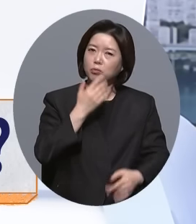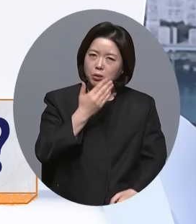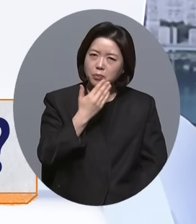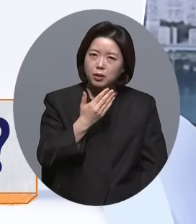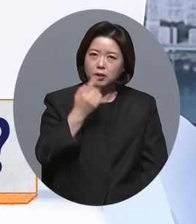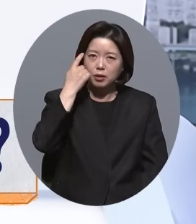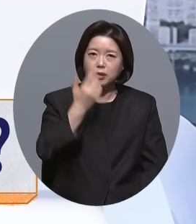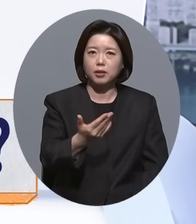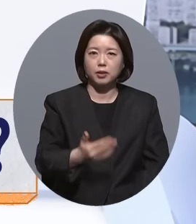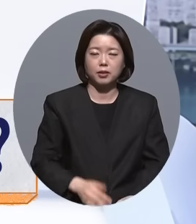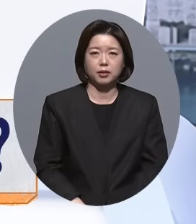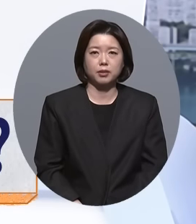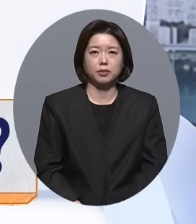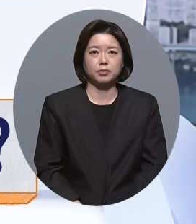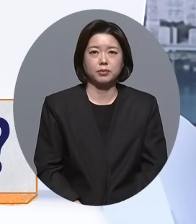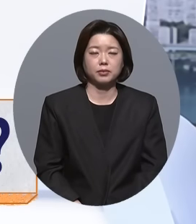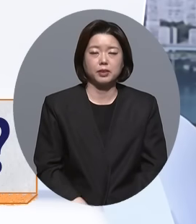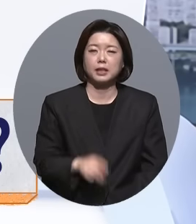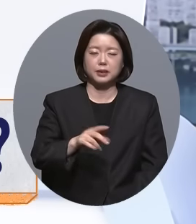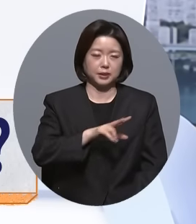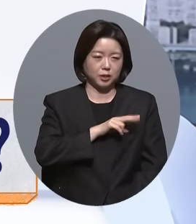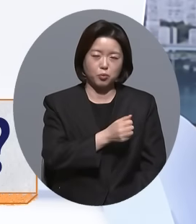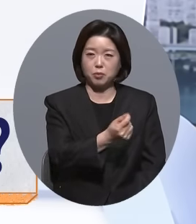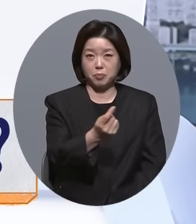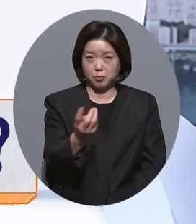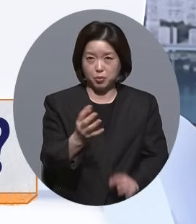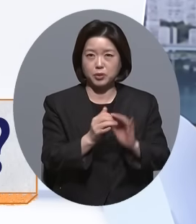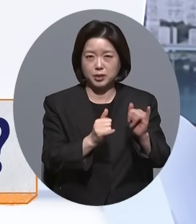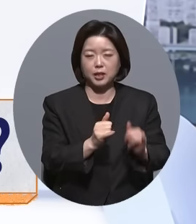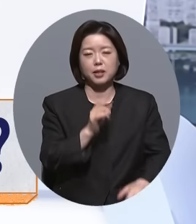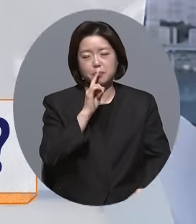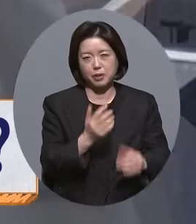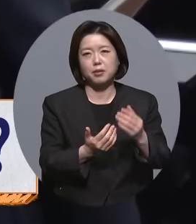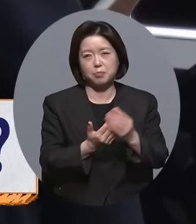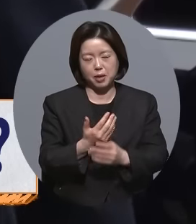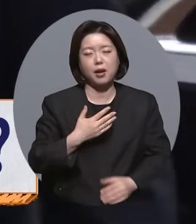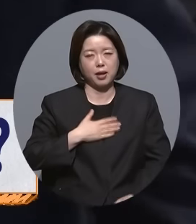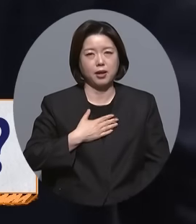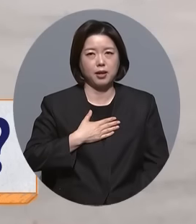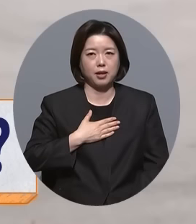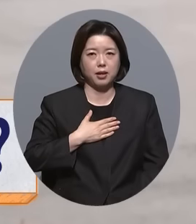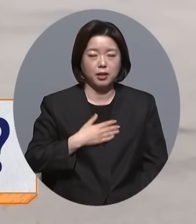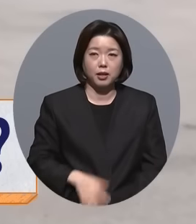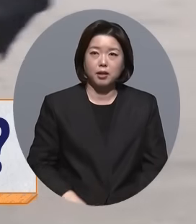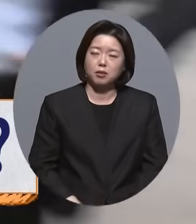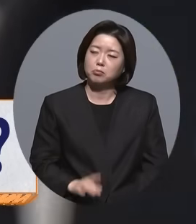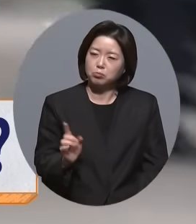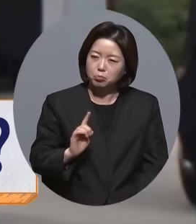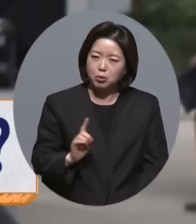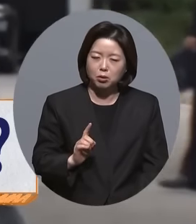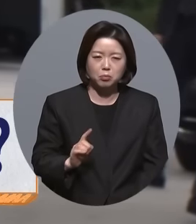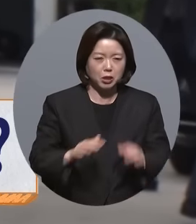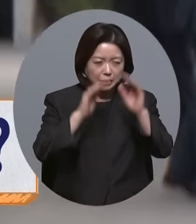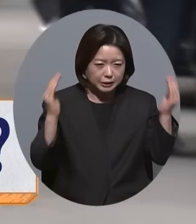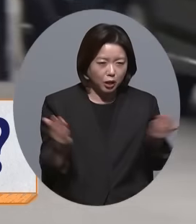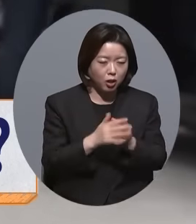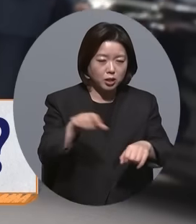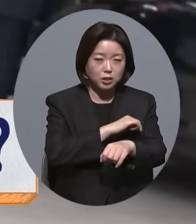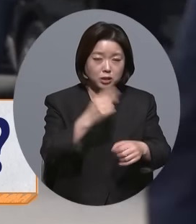있습니까? 그거는 이제 의원들 몇몇 분께서 그런 얘기를 하고 있는 걸로 알고 있어요. 네. 예를 들면 뭐 전체 특검법안